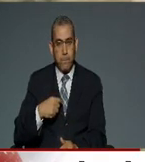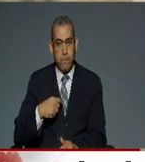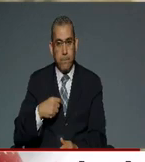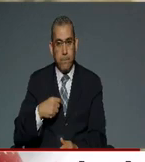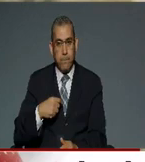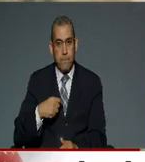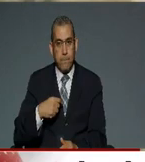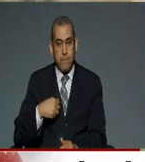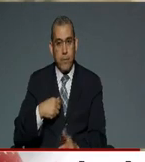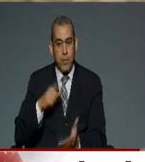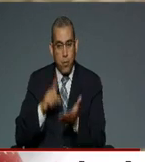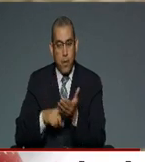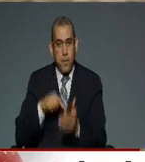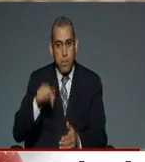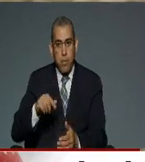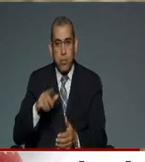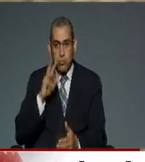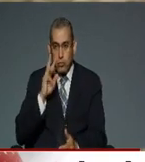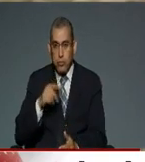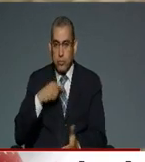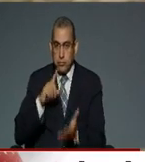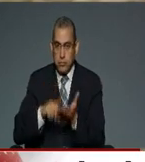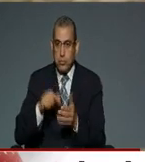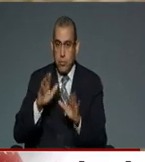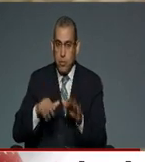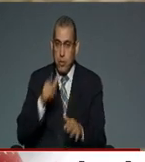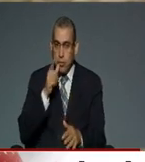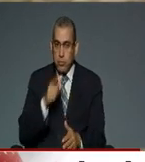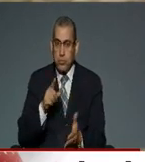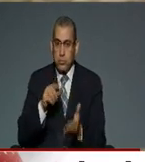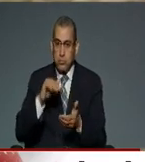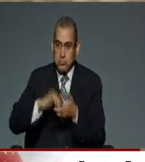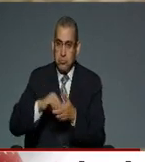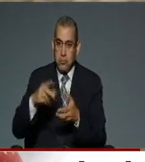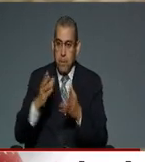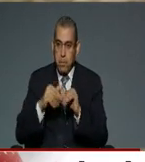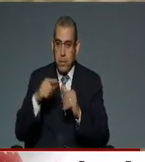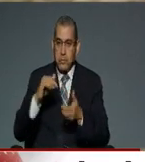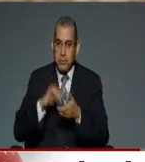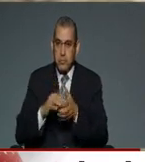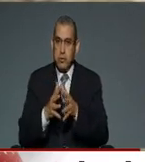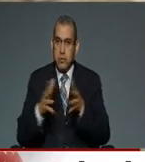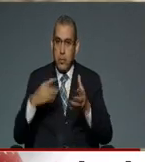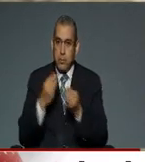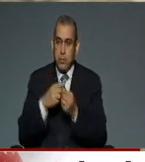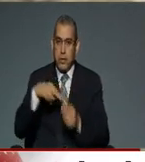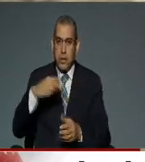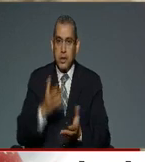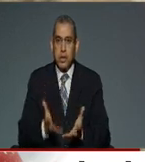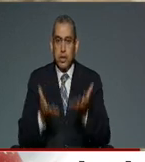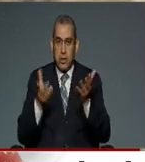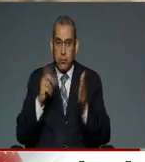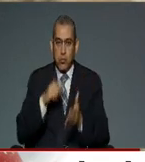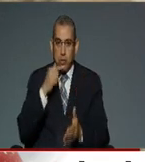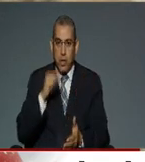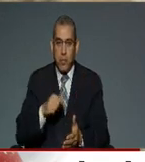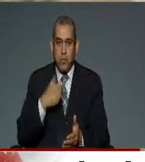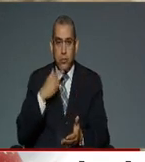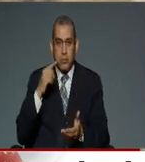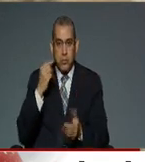يحدث الآن هو بمثابة إعجاز في العلاقات الدولية بين البلدان، وخاصة فيما